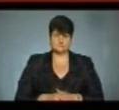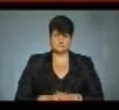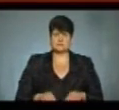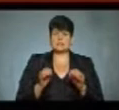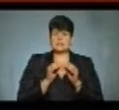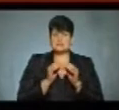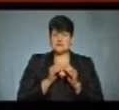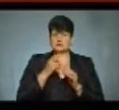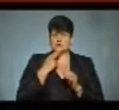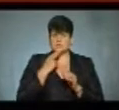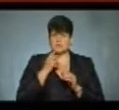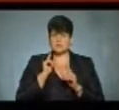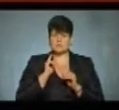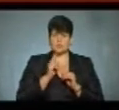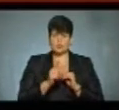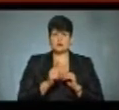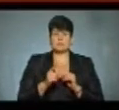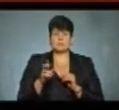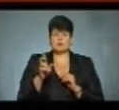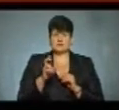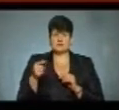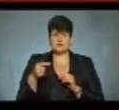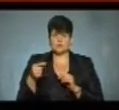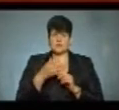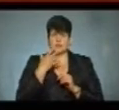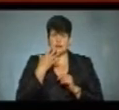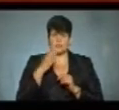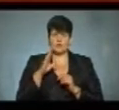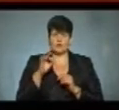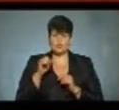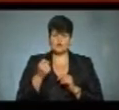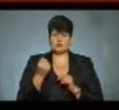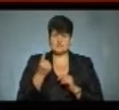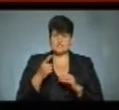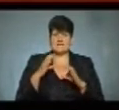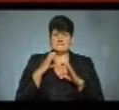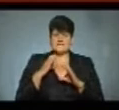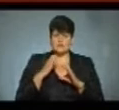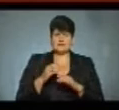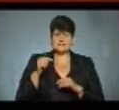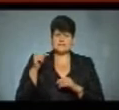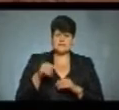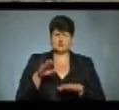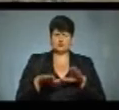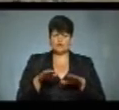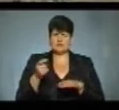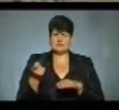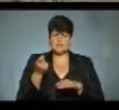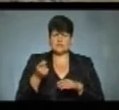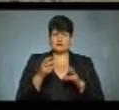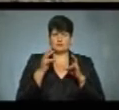10 червня на перегоні Березовиця-Тернопіль тепловоз 11 вагонами із майже 1000 тоннами зерна